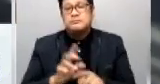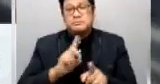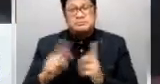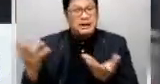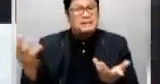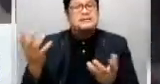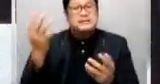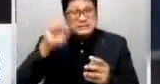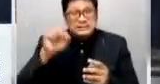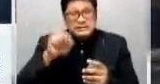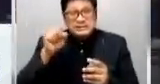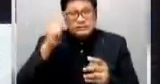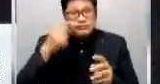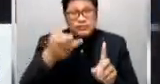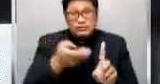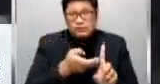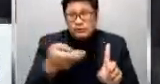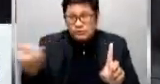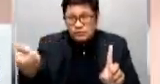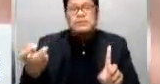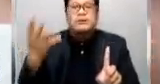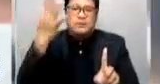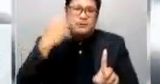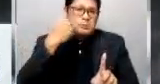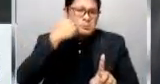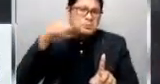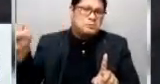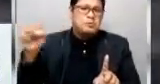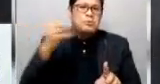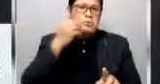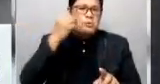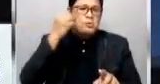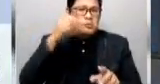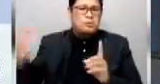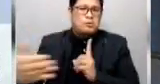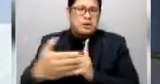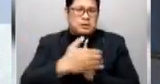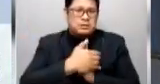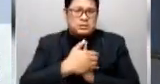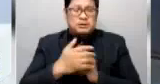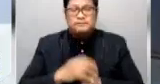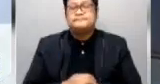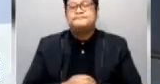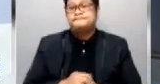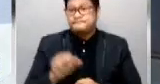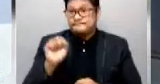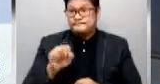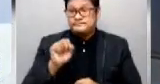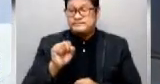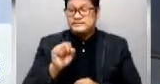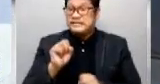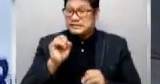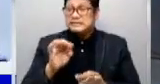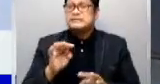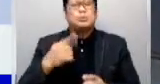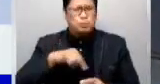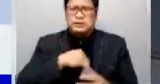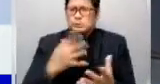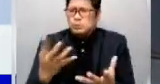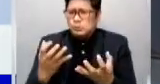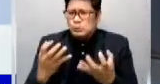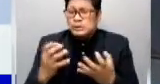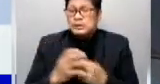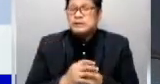ay ang mga lumalabag sa home quarantine. Pwede pong isang part talaga yan. Kaya po pinupush nga po namin na dalin po sila